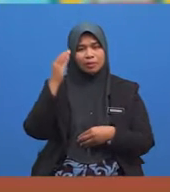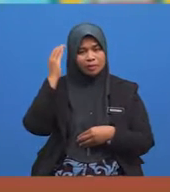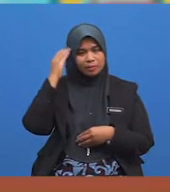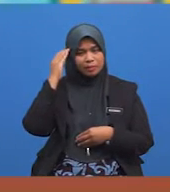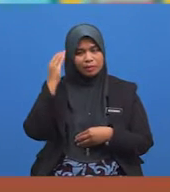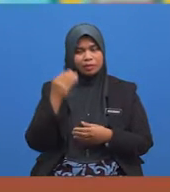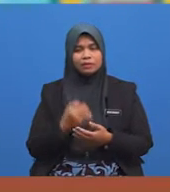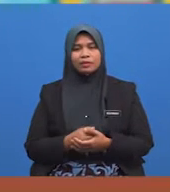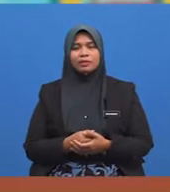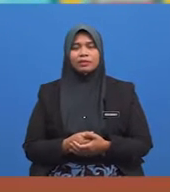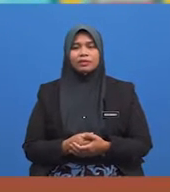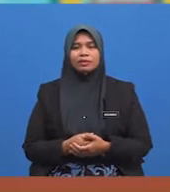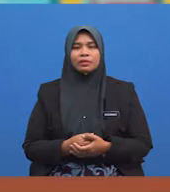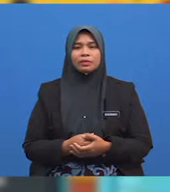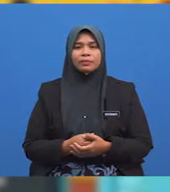kekunci dikotomi.